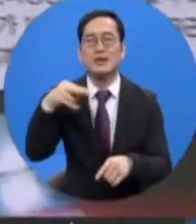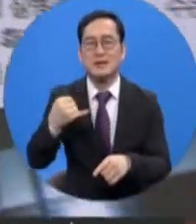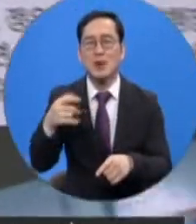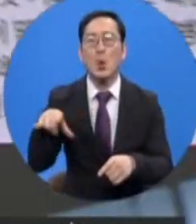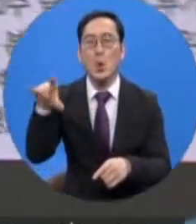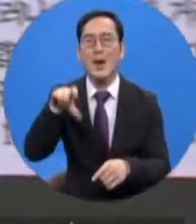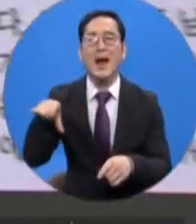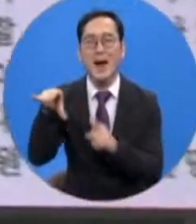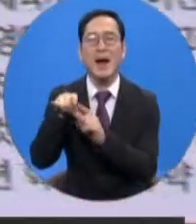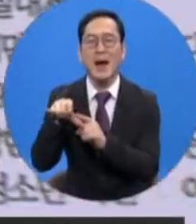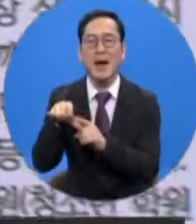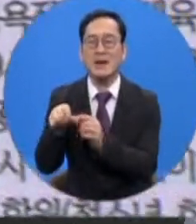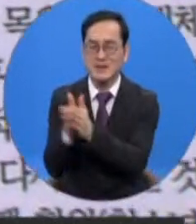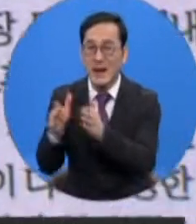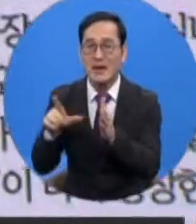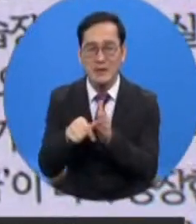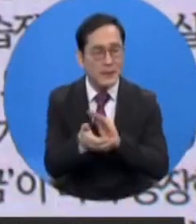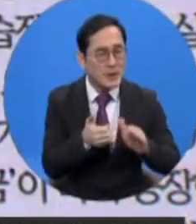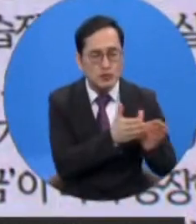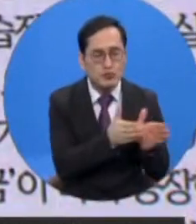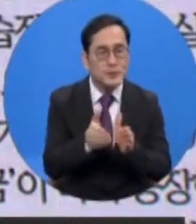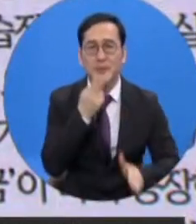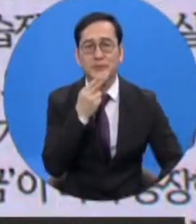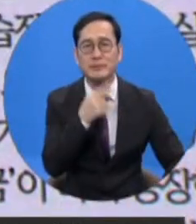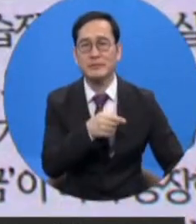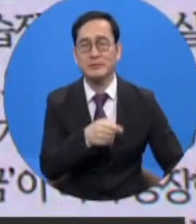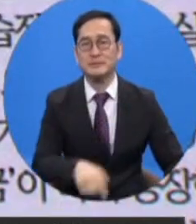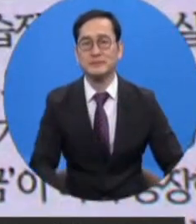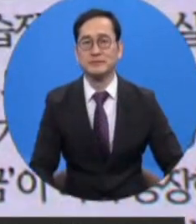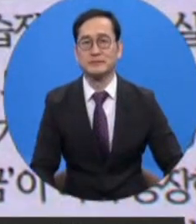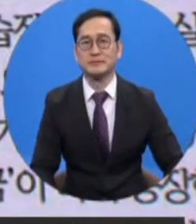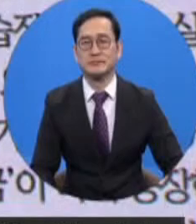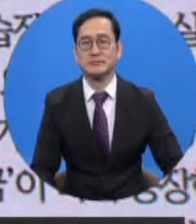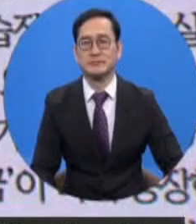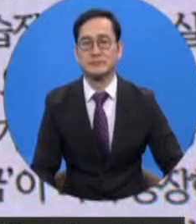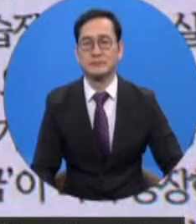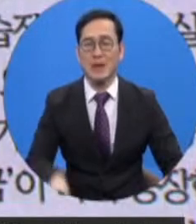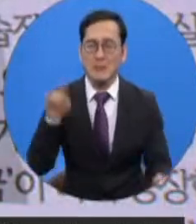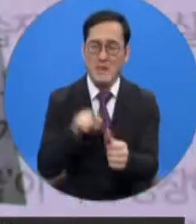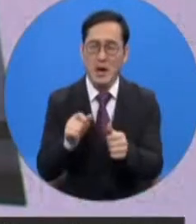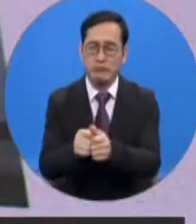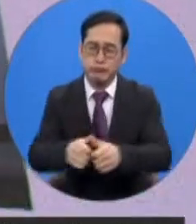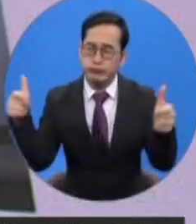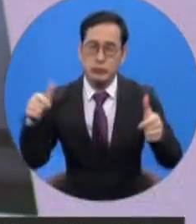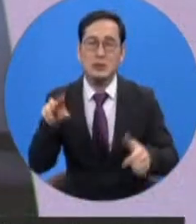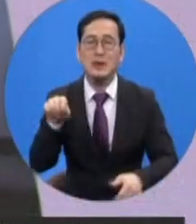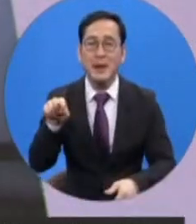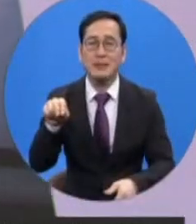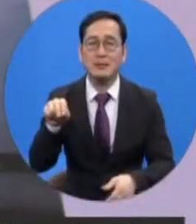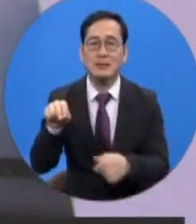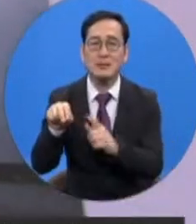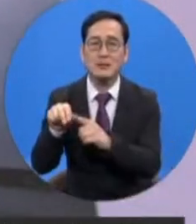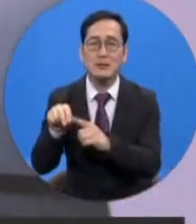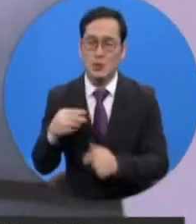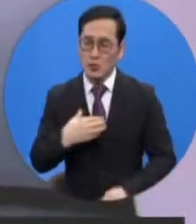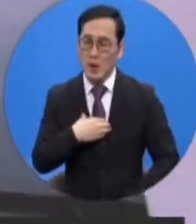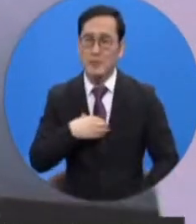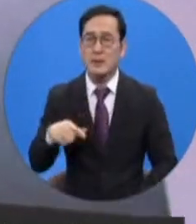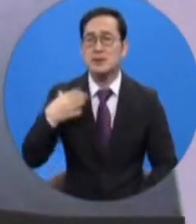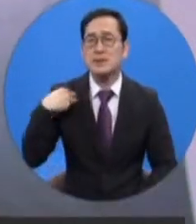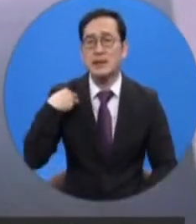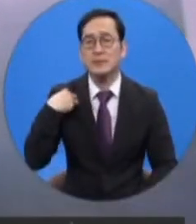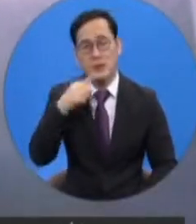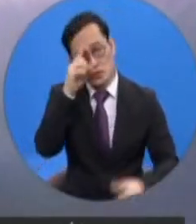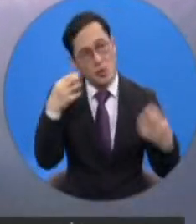충분한 대책 안 세운 것 아닙니까? 4달 확진 2만 명에 대한 책임 정부는 없는 겁니까? 되묻고 싶습니다.